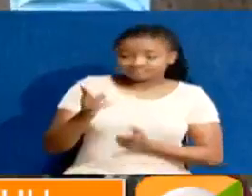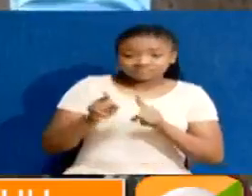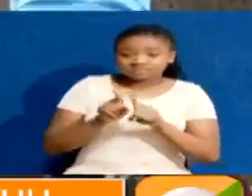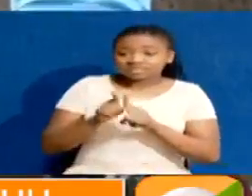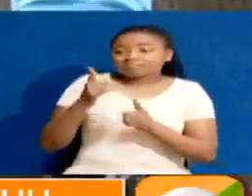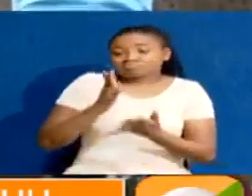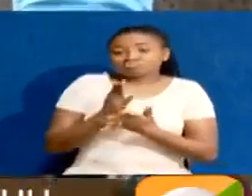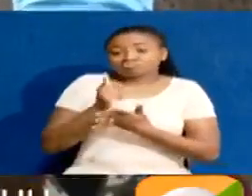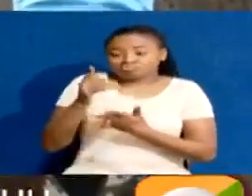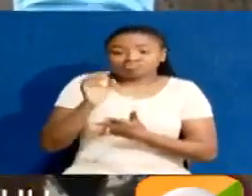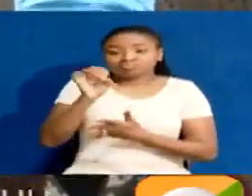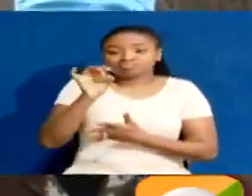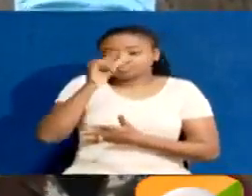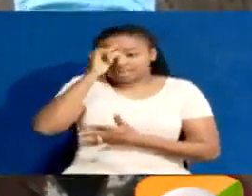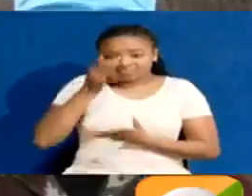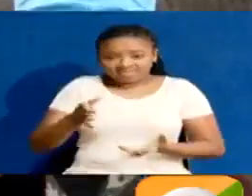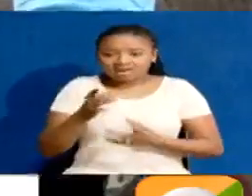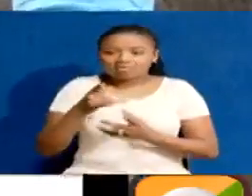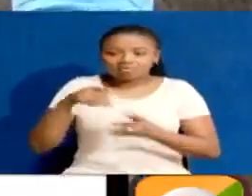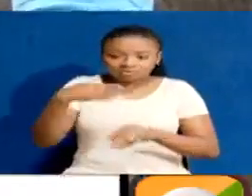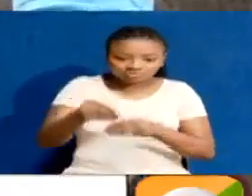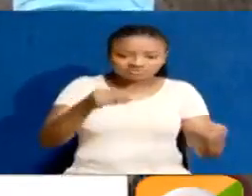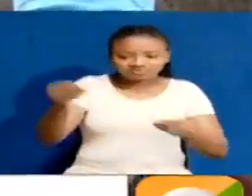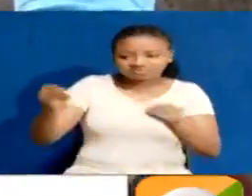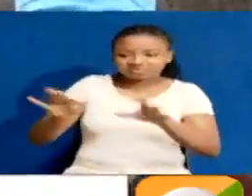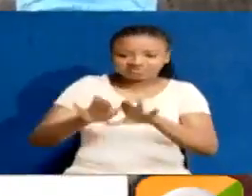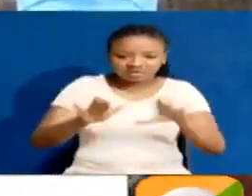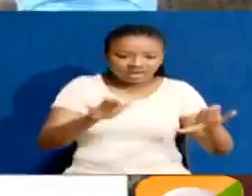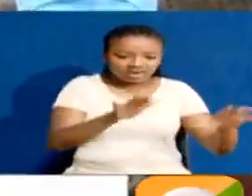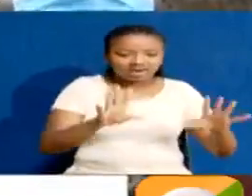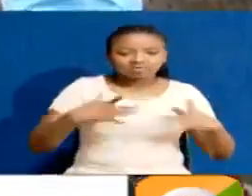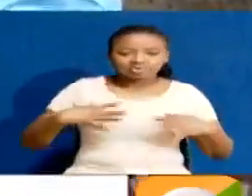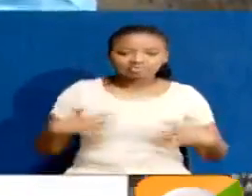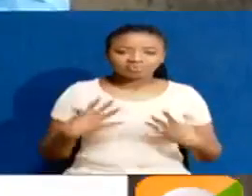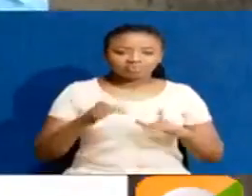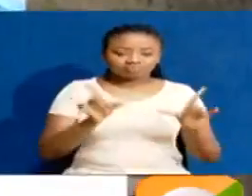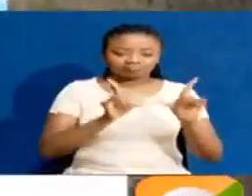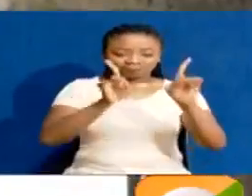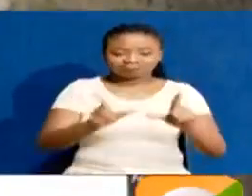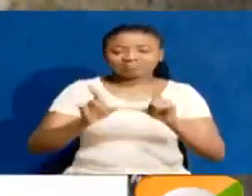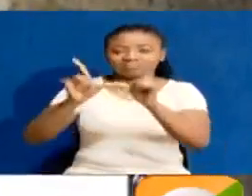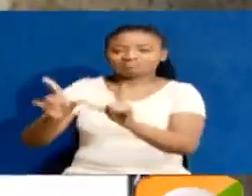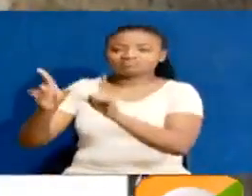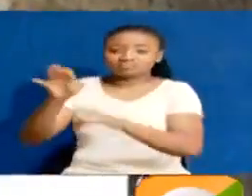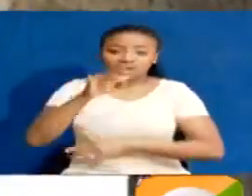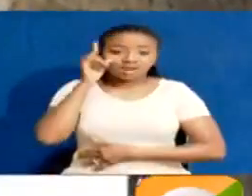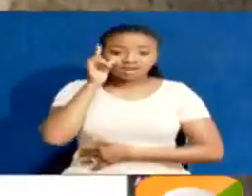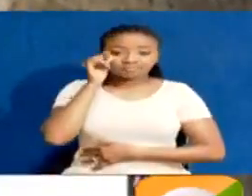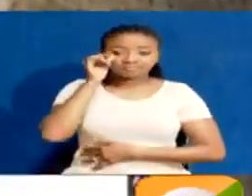Even if you're a squatter, government is in the business of settling every deserving person here in the coast region.